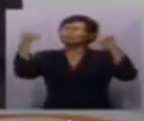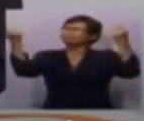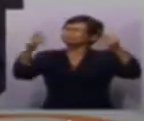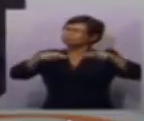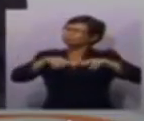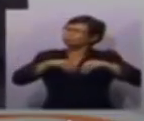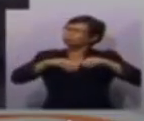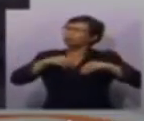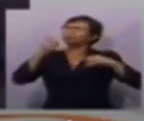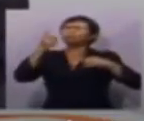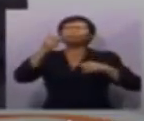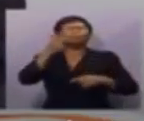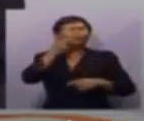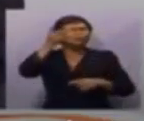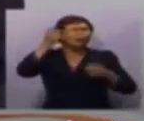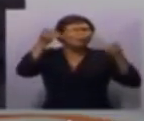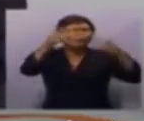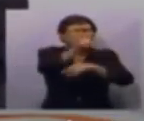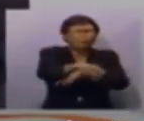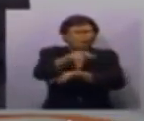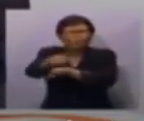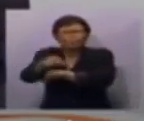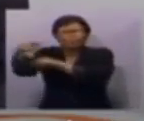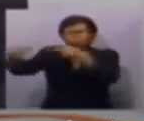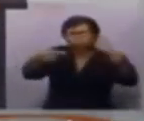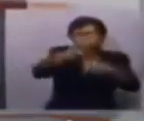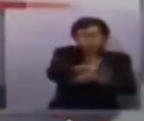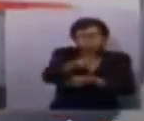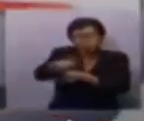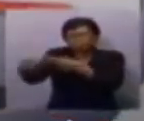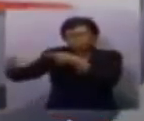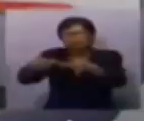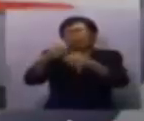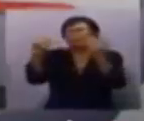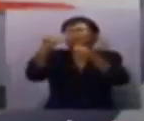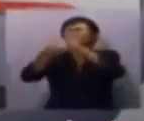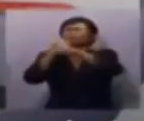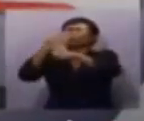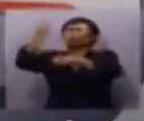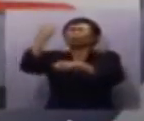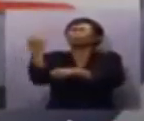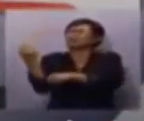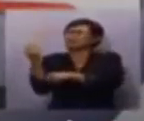Hmm. Kalaupun kita ada ramai calon-calon yang bertanding berbanding dengan tahun-tahun sebelum ini,